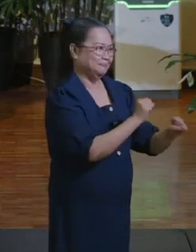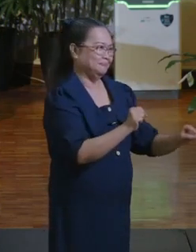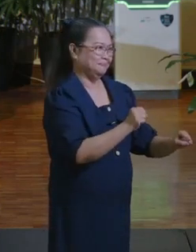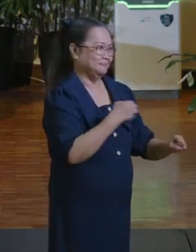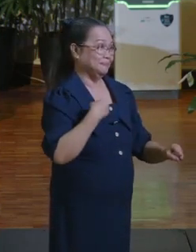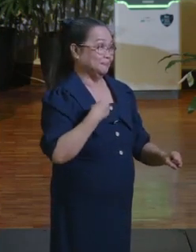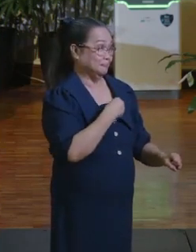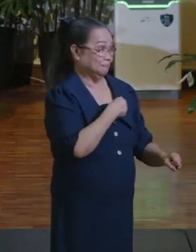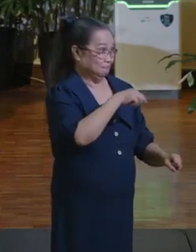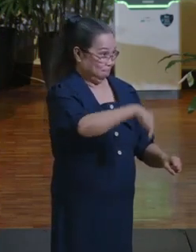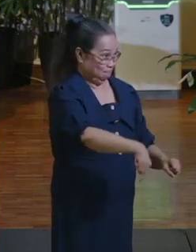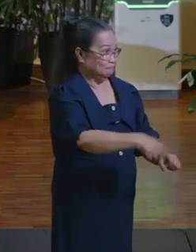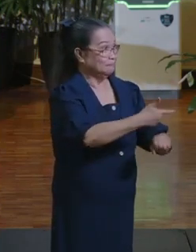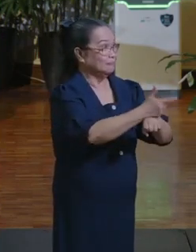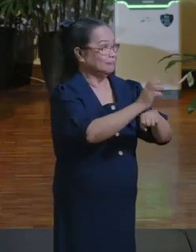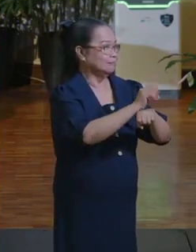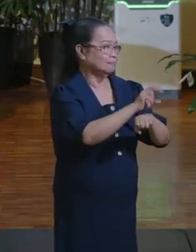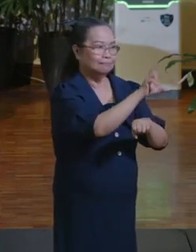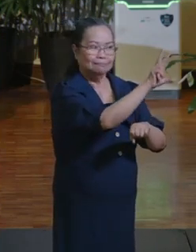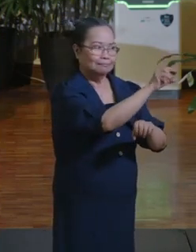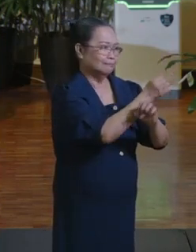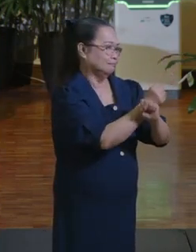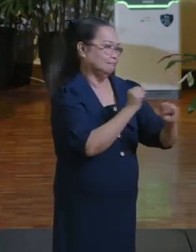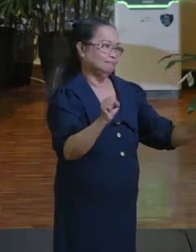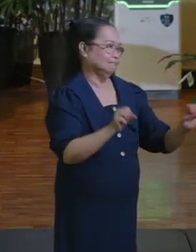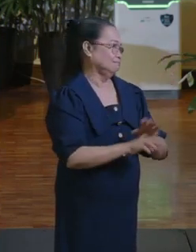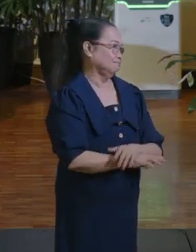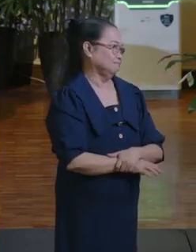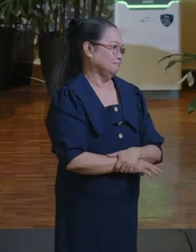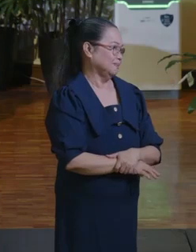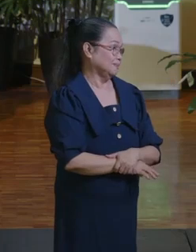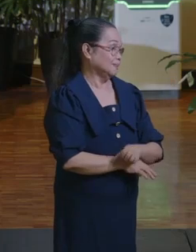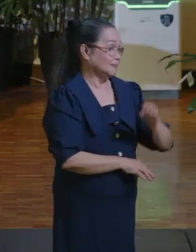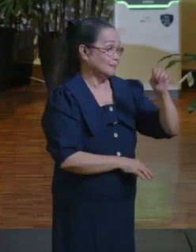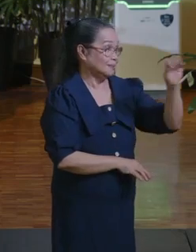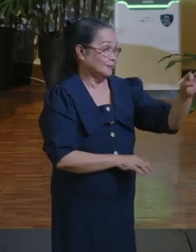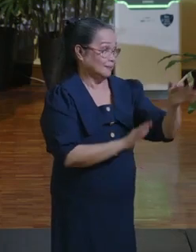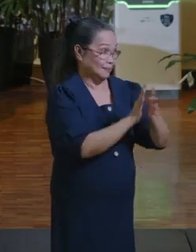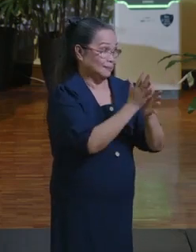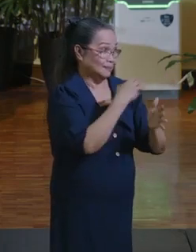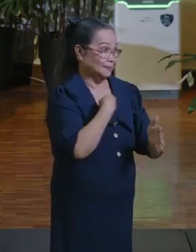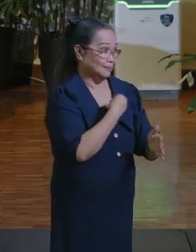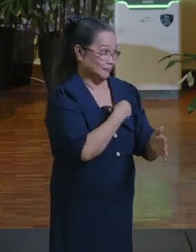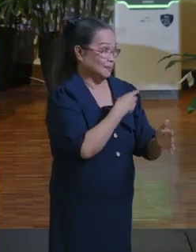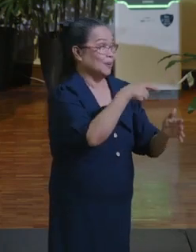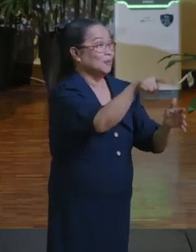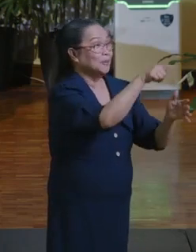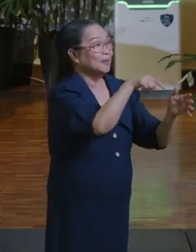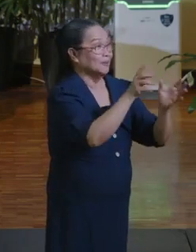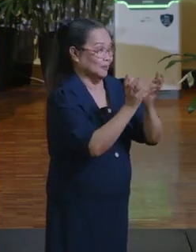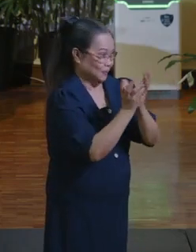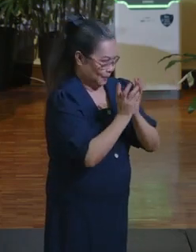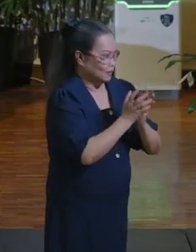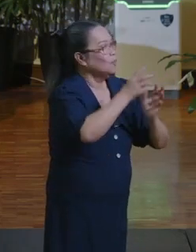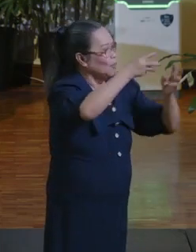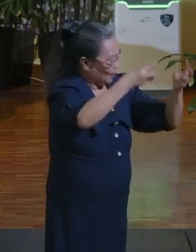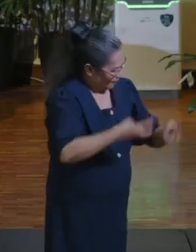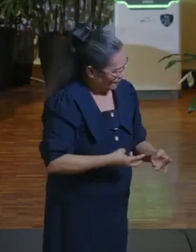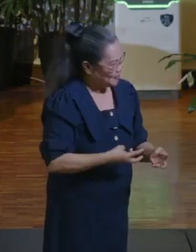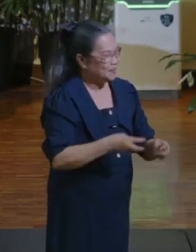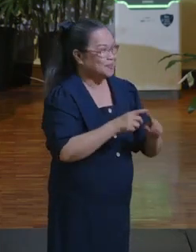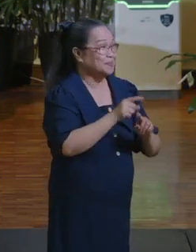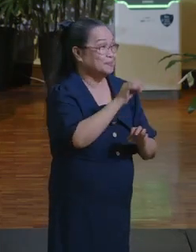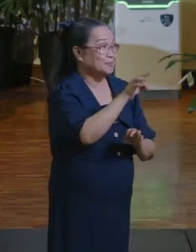miyembro ng Green Hills Christian Fellowship. Pero kung gusto nyo maging miyembro, welcome kayo. Pero hindi po